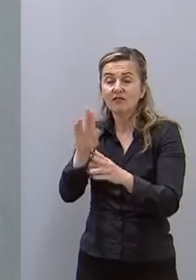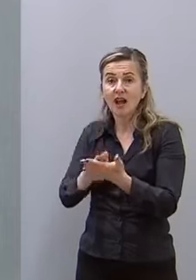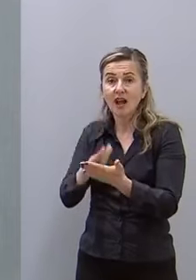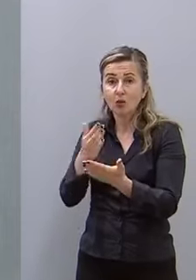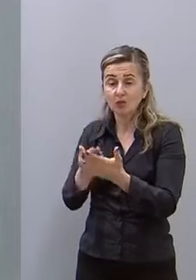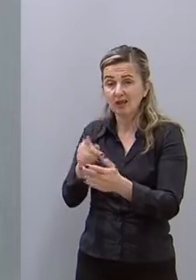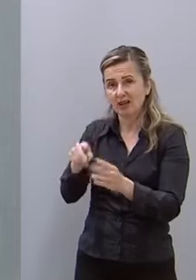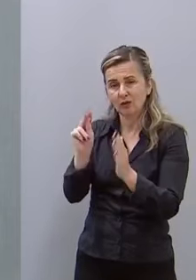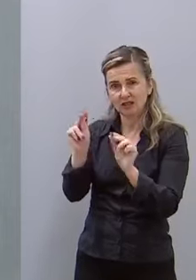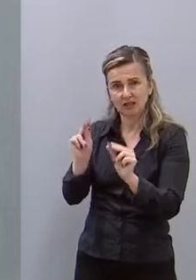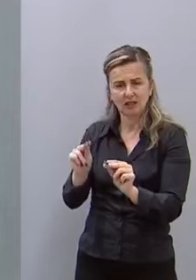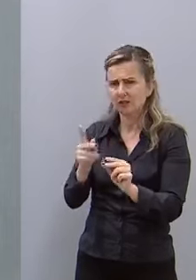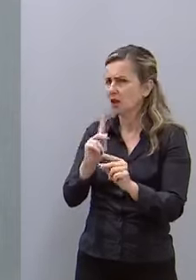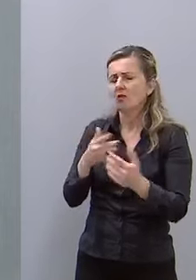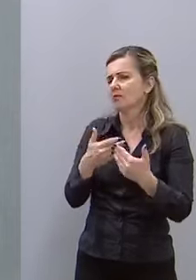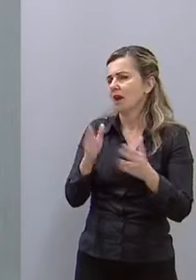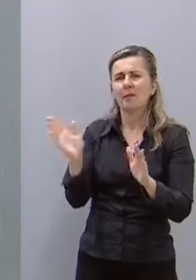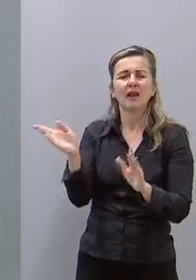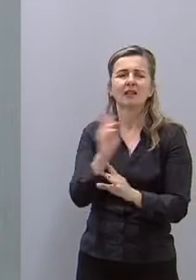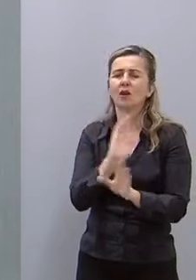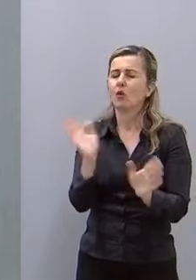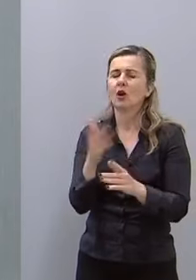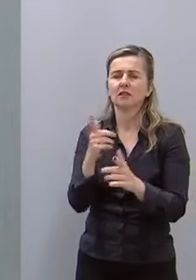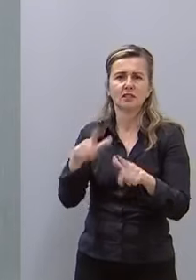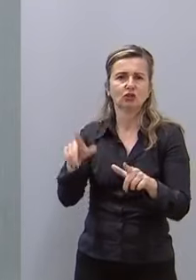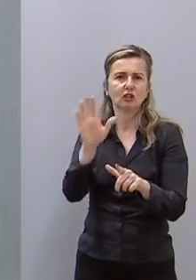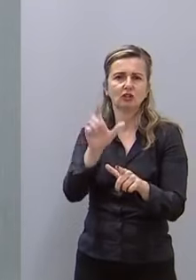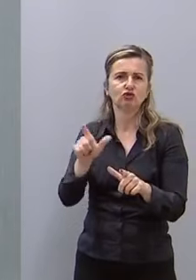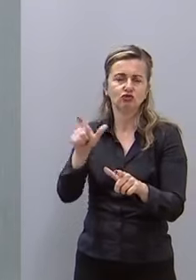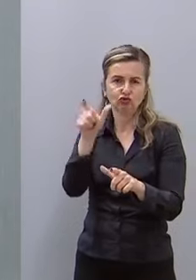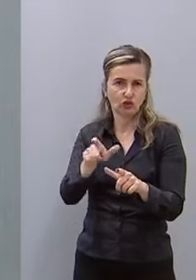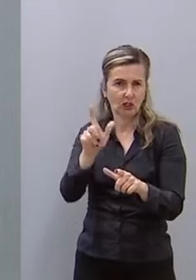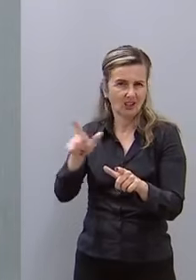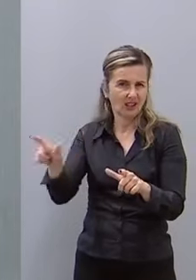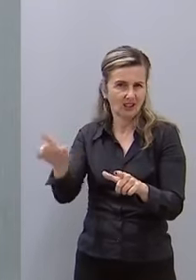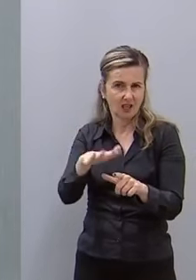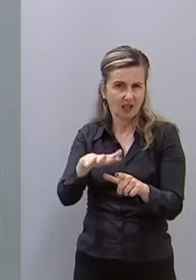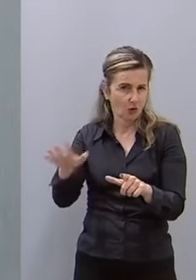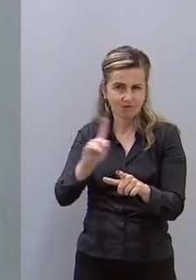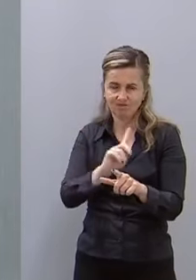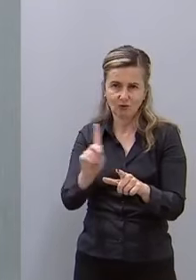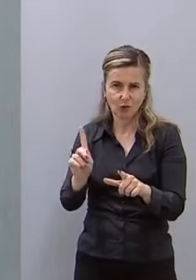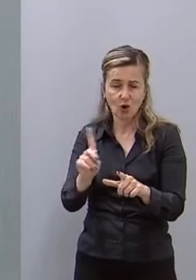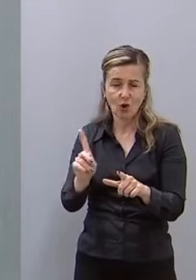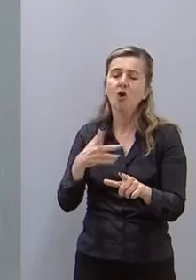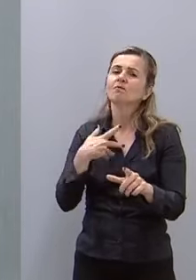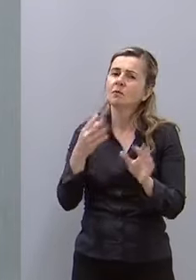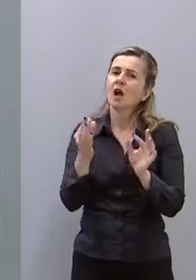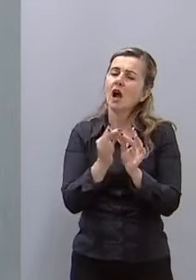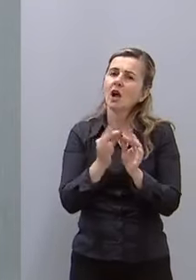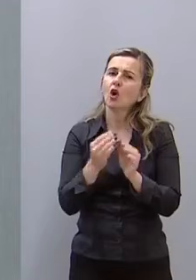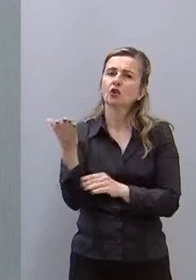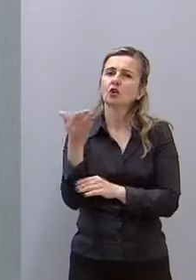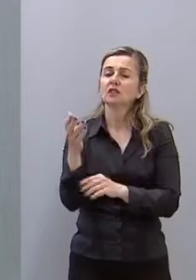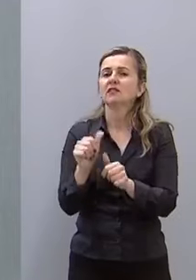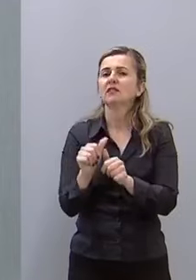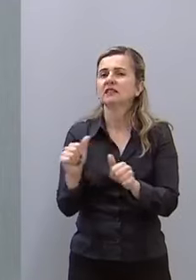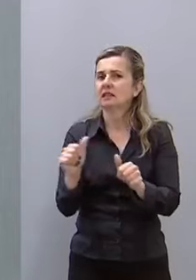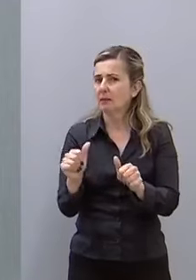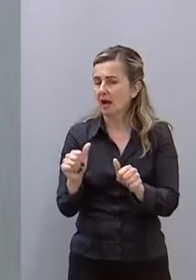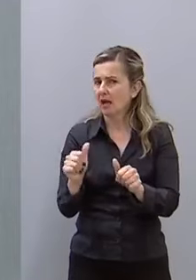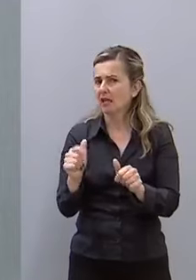questi test quindi non sono aperti a tutta la popolazione abbiamo degli accordi con servizi essenziali per riuscire ad